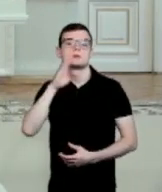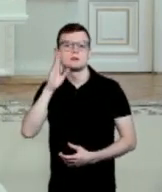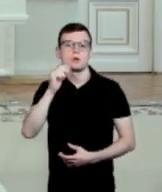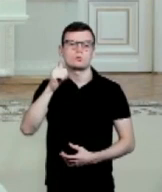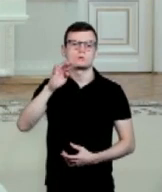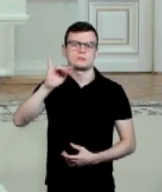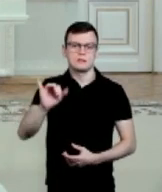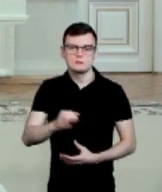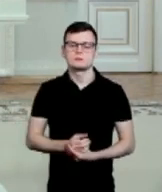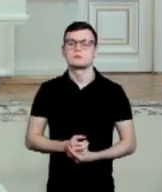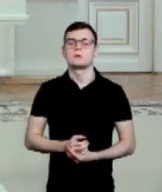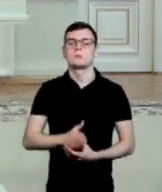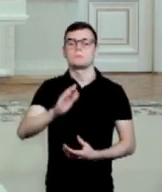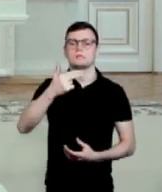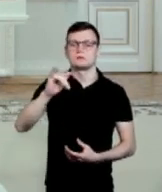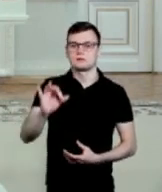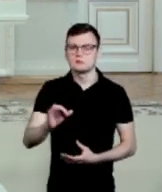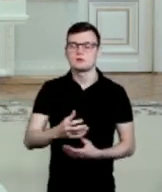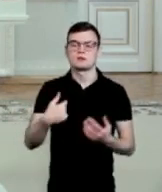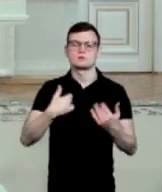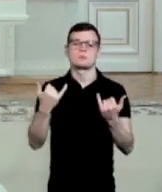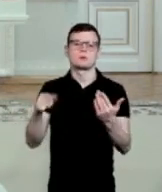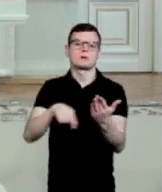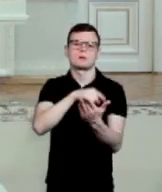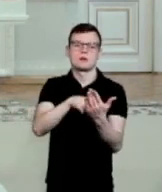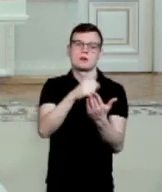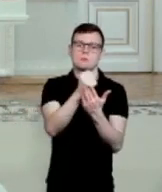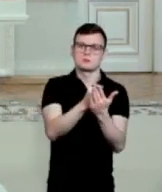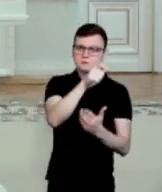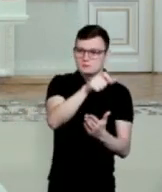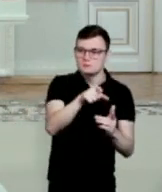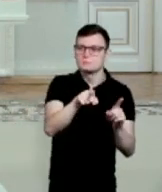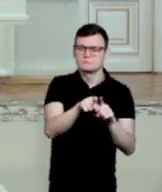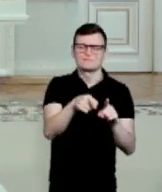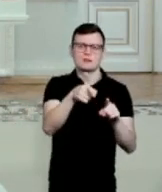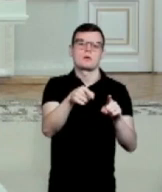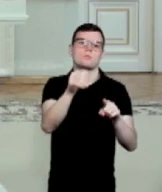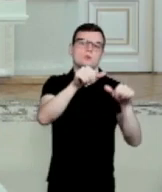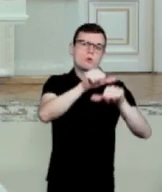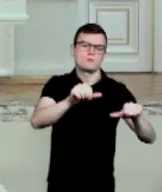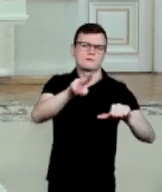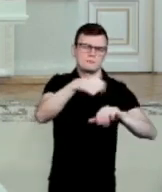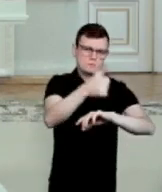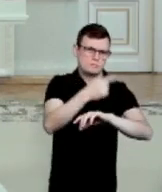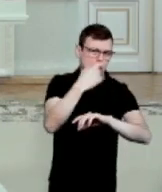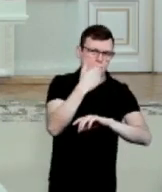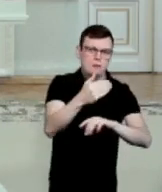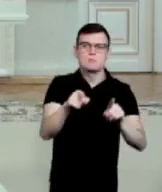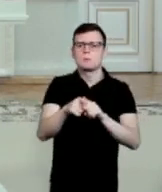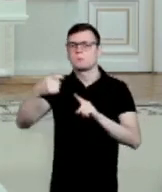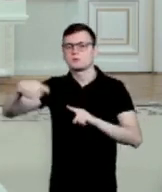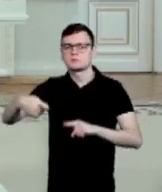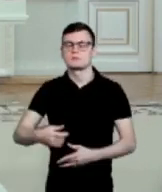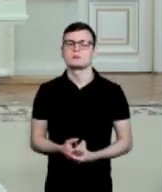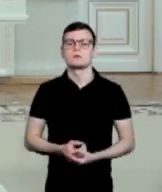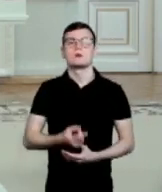Stankevičius, BNS naujienų agentūra. Aš turiu klausimus tiek komisarui, tiek prezidentui. Komisarė, norėčiau pradėti nuo jūsų. Europos